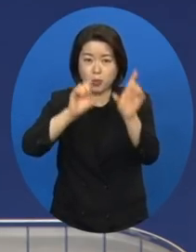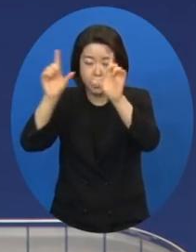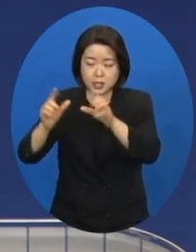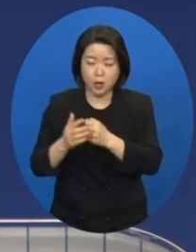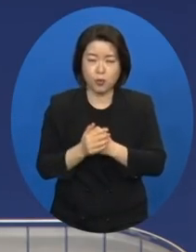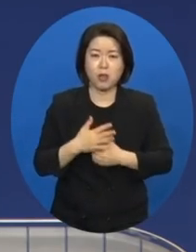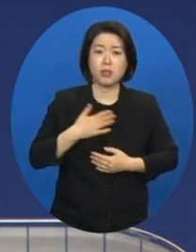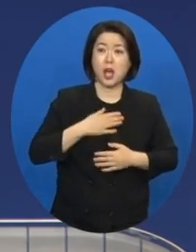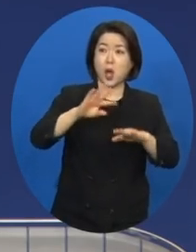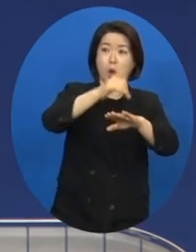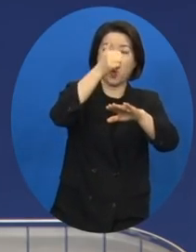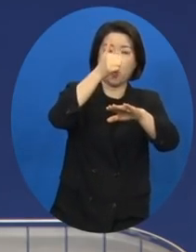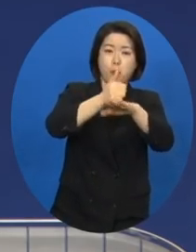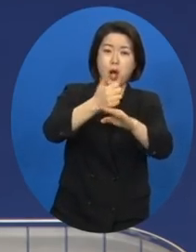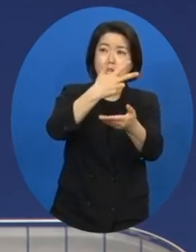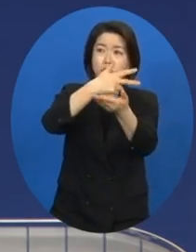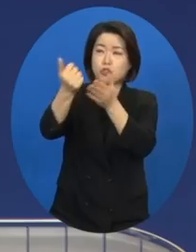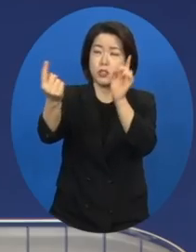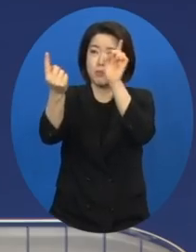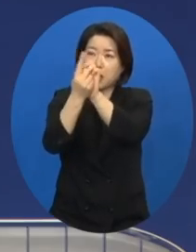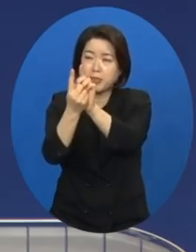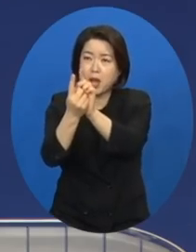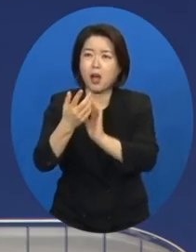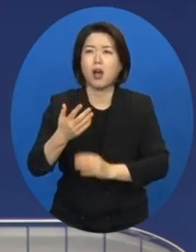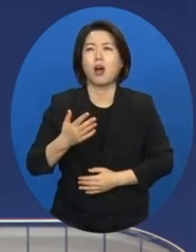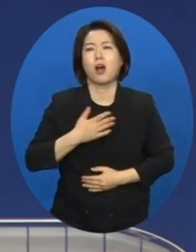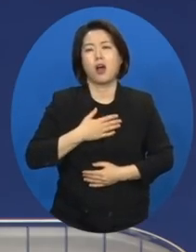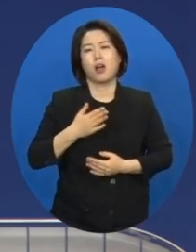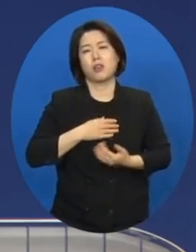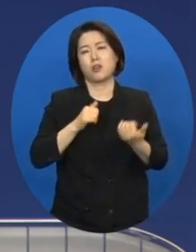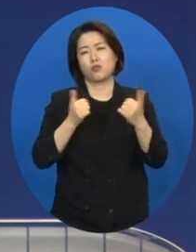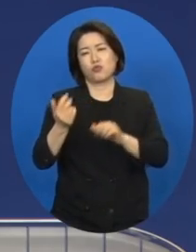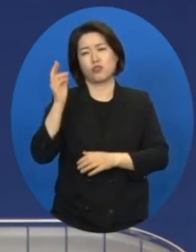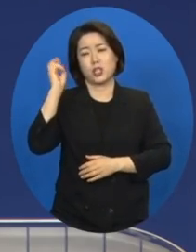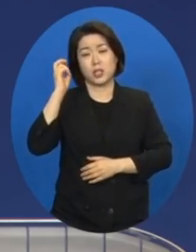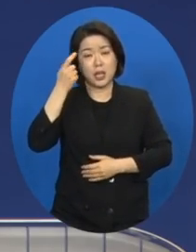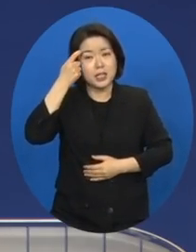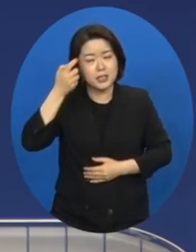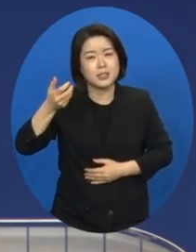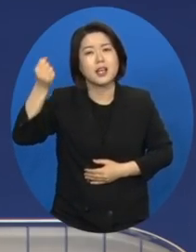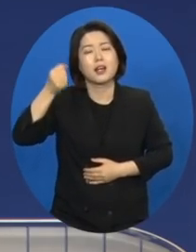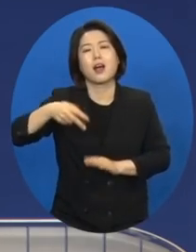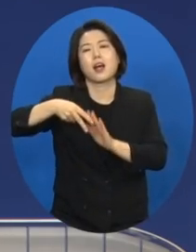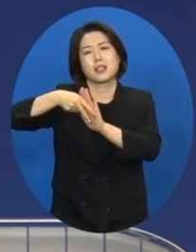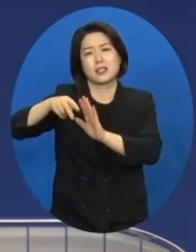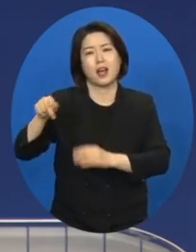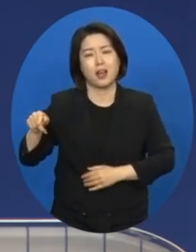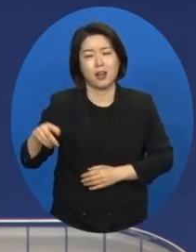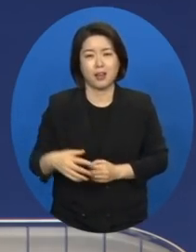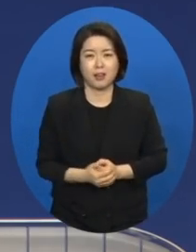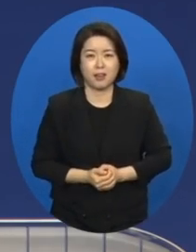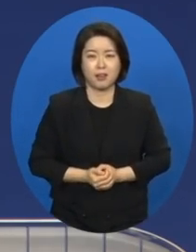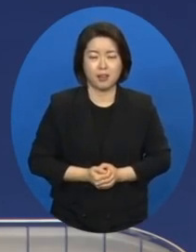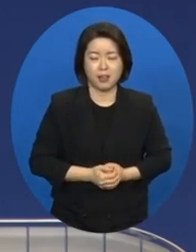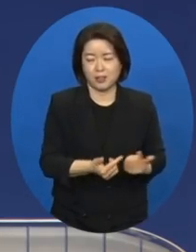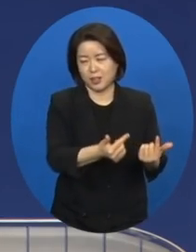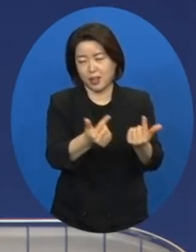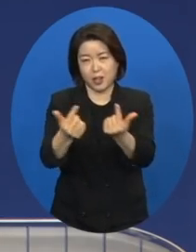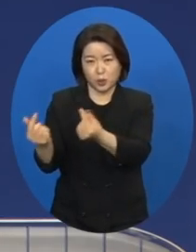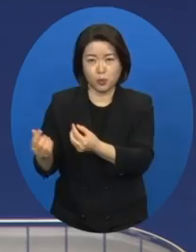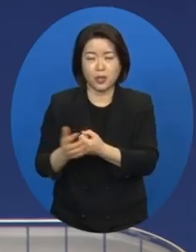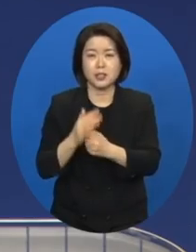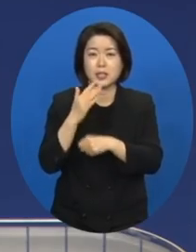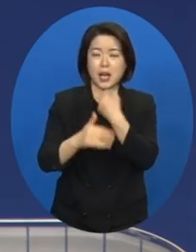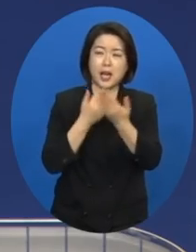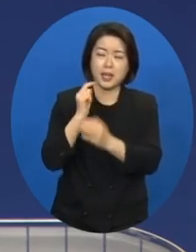만나 뵙다니 이제 나는 죽을 목숨이다 라고 생각했다는 거죠. 그러니까 지금 다들 반응이요,